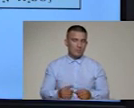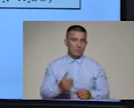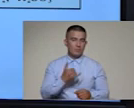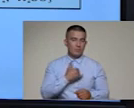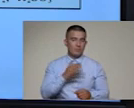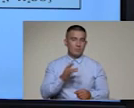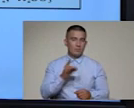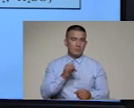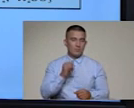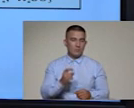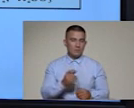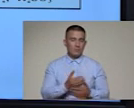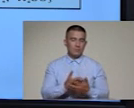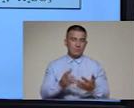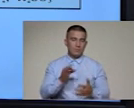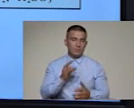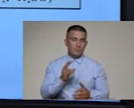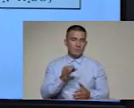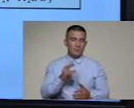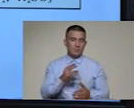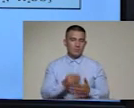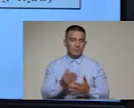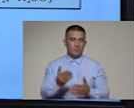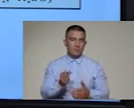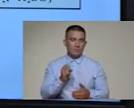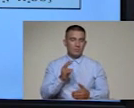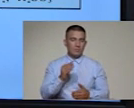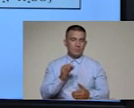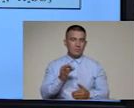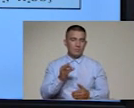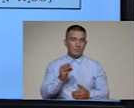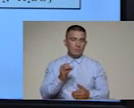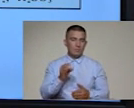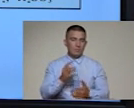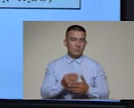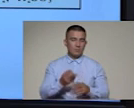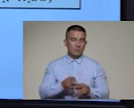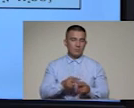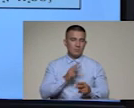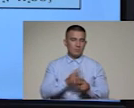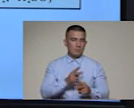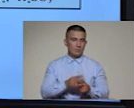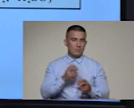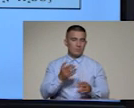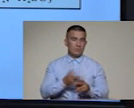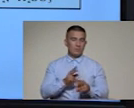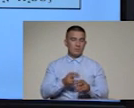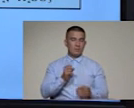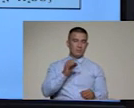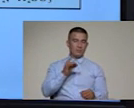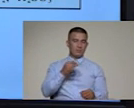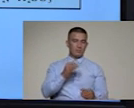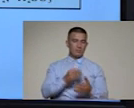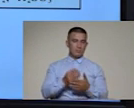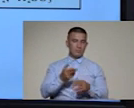ruhni oksidi, amfoter oksid deb berdik. Ruh o'zi amfoter metal, uni hosil qilgan oksid amfoter